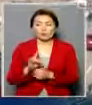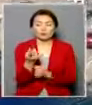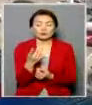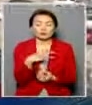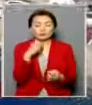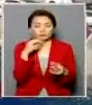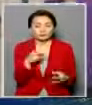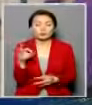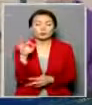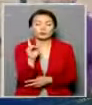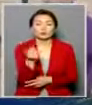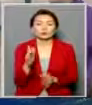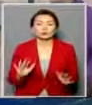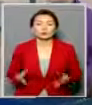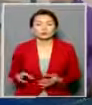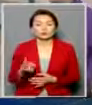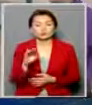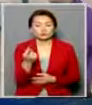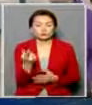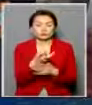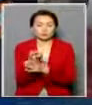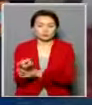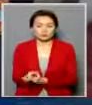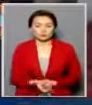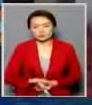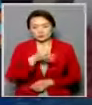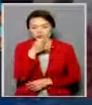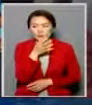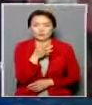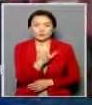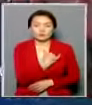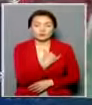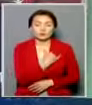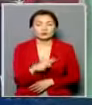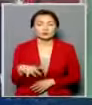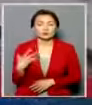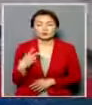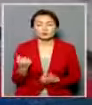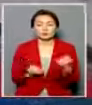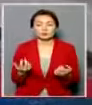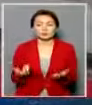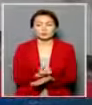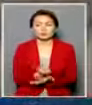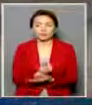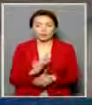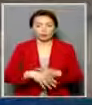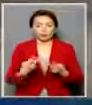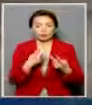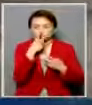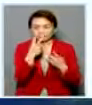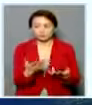мы стали свидетелями одного из моментов тушения огня. Альтаиру понравился этот процесс. Ранее он не видел машину спасателей на улицах